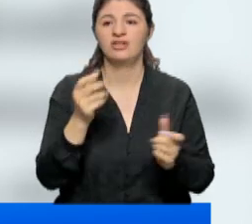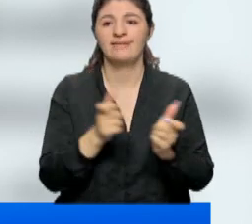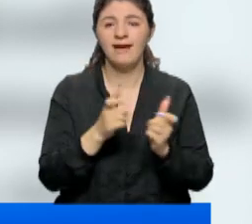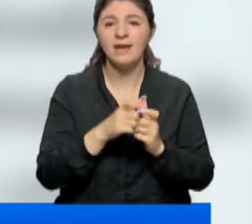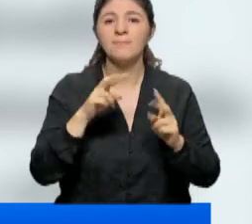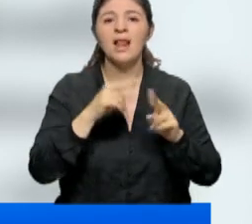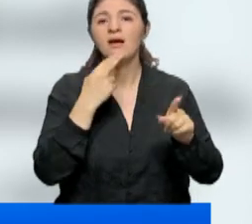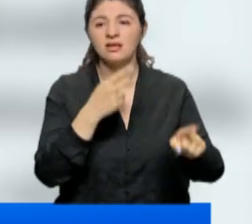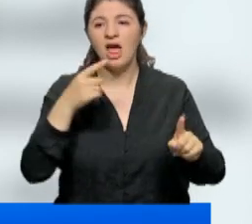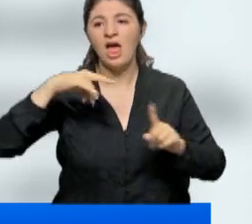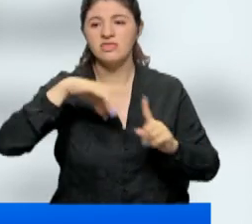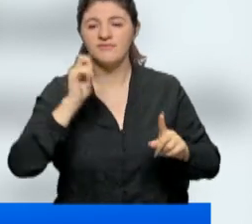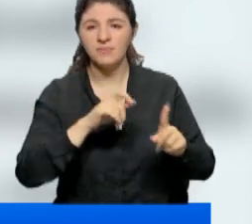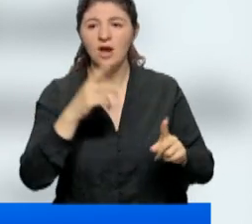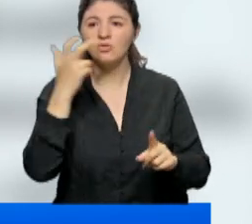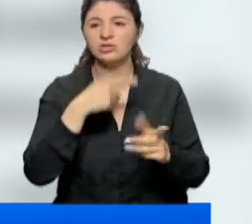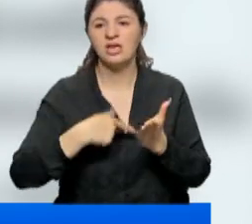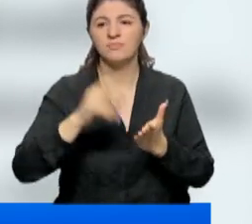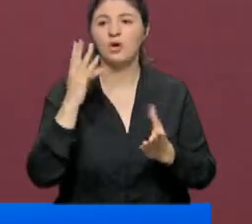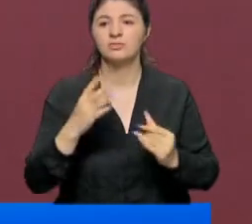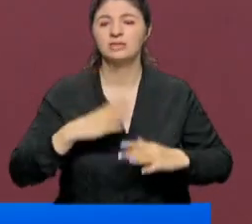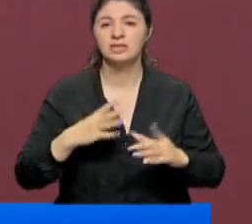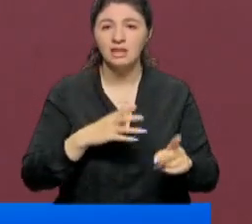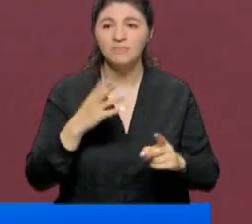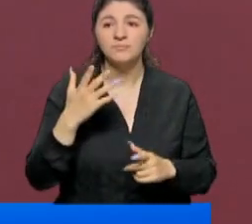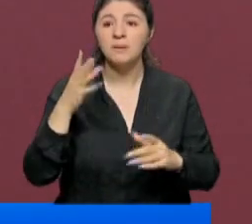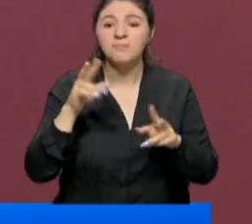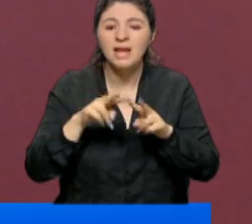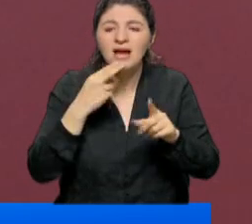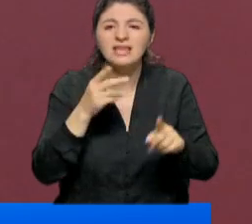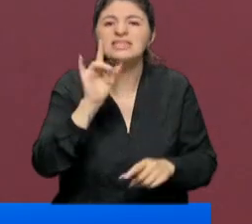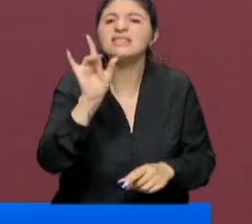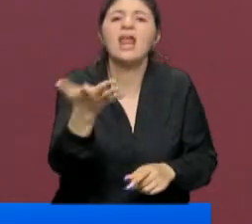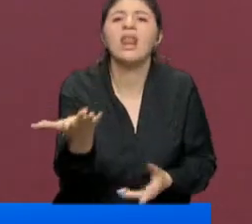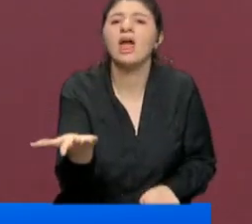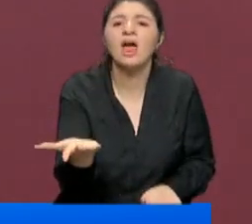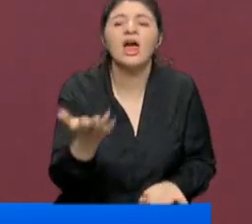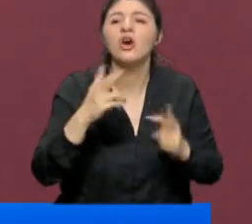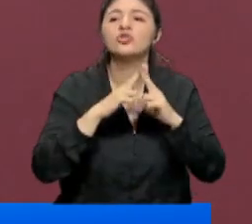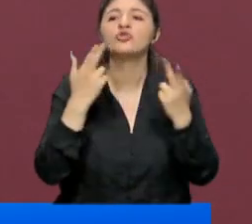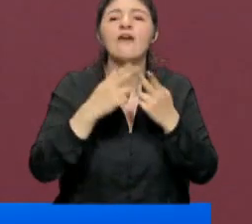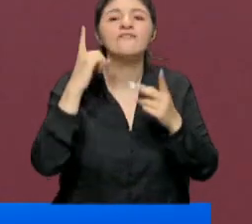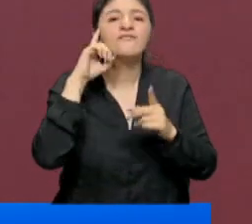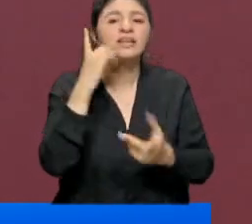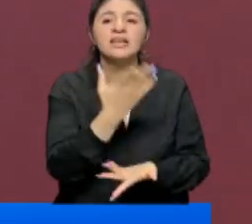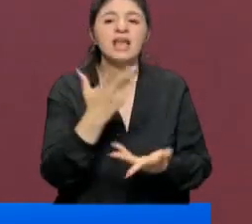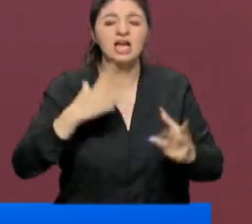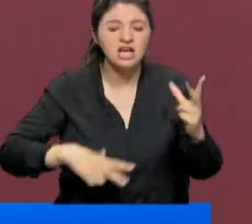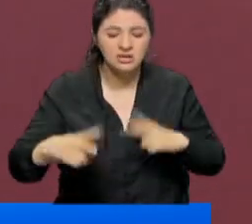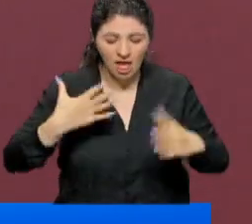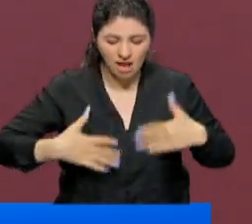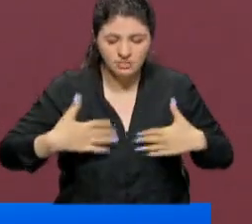Derneği ve limon suyu Hedef alarak konserin iptalini istedi elektron ınsana Ne Dünya görüşünden